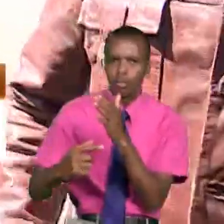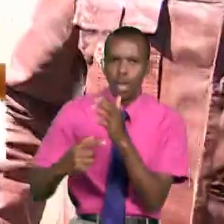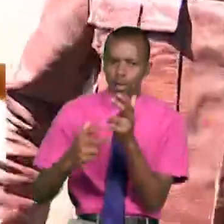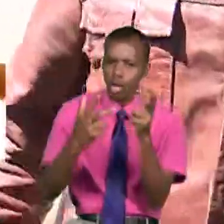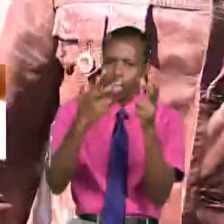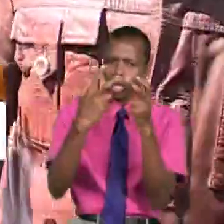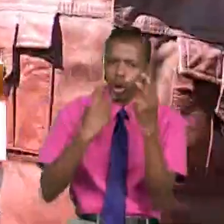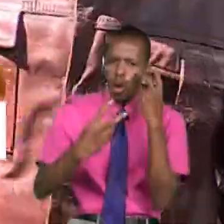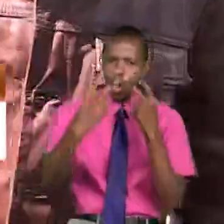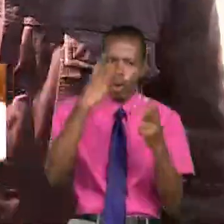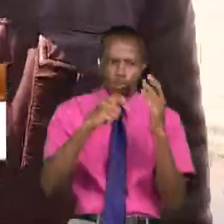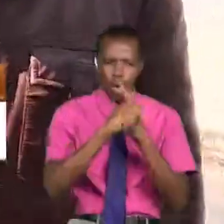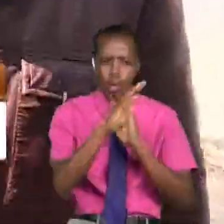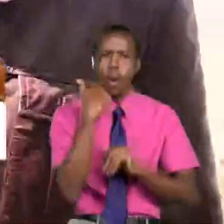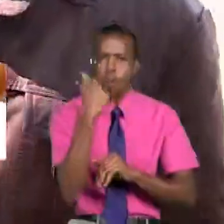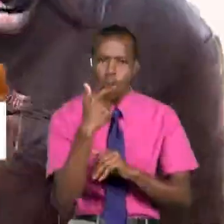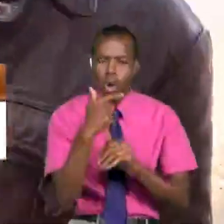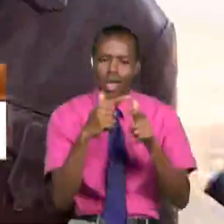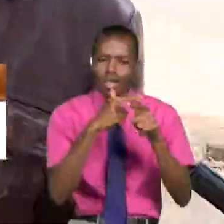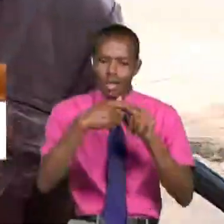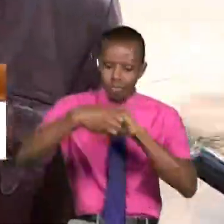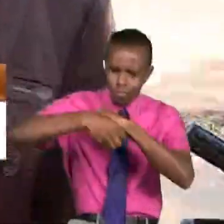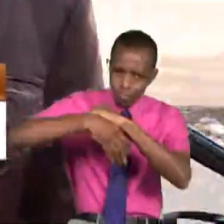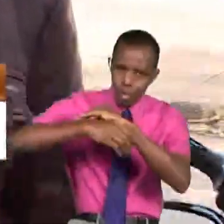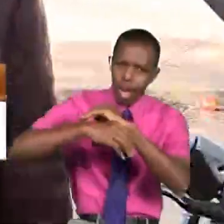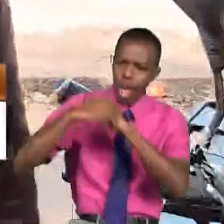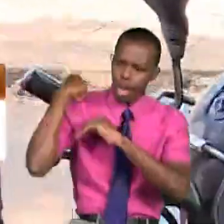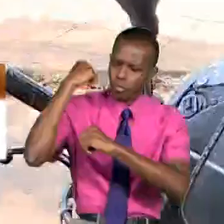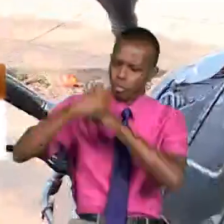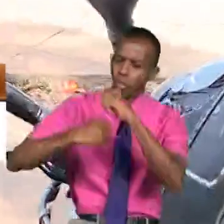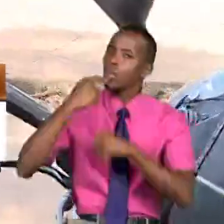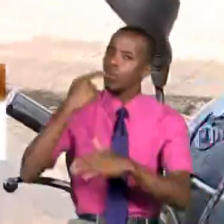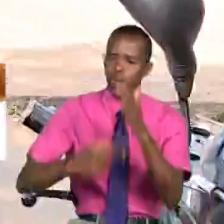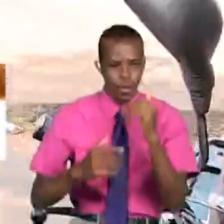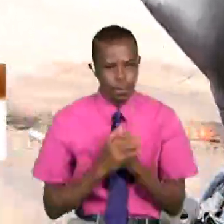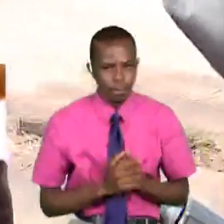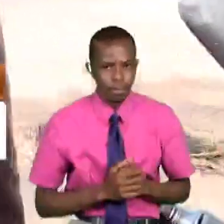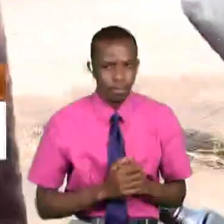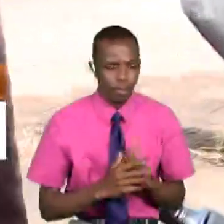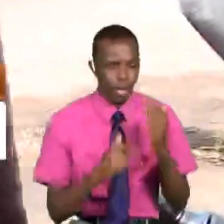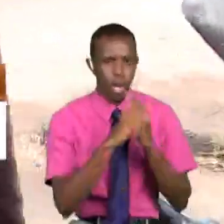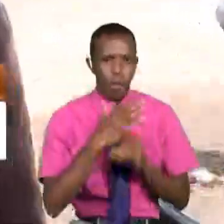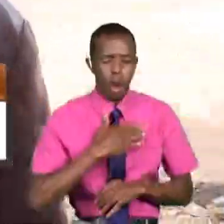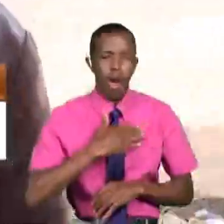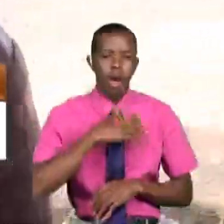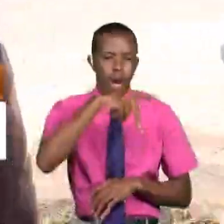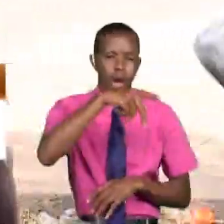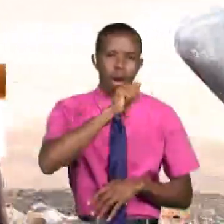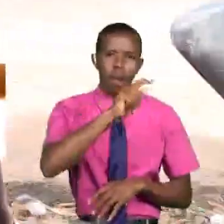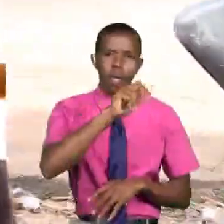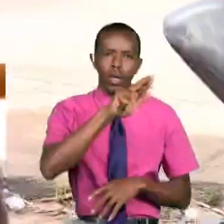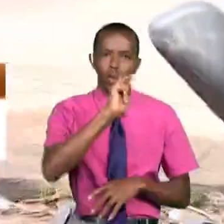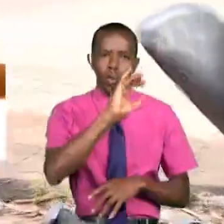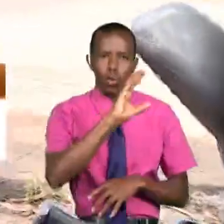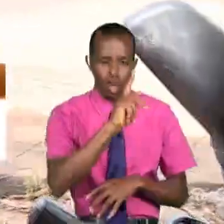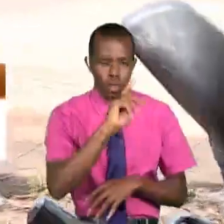Pengine unieleze kwamba jina lako ni nani, alafu unieleze kuhusiana na yaliyojiri jana, utasema nini? Jina langu ni Patrick.